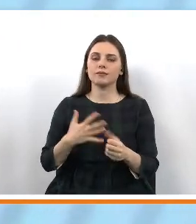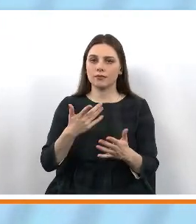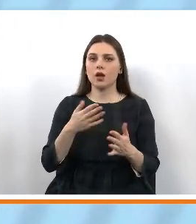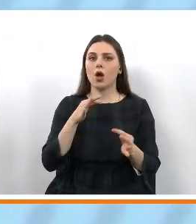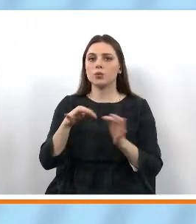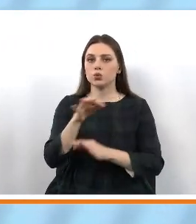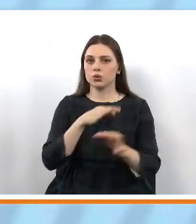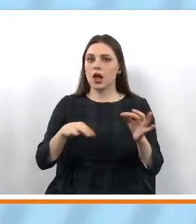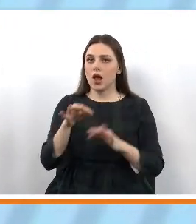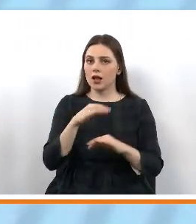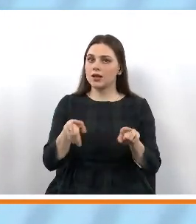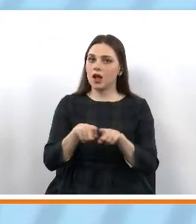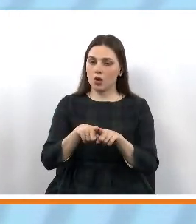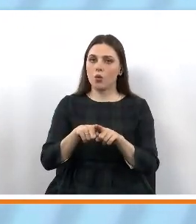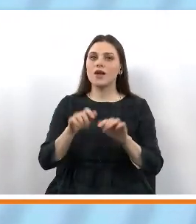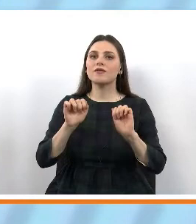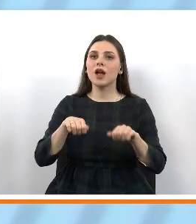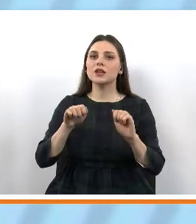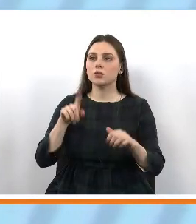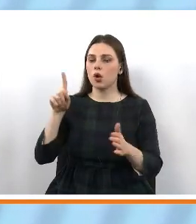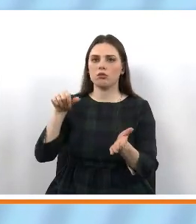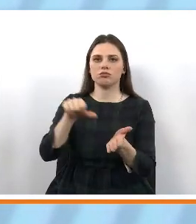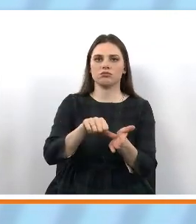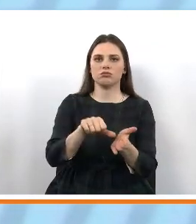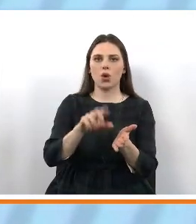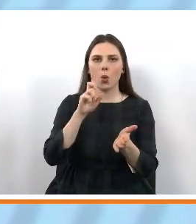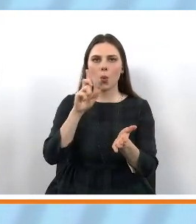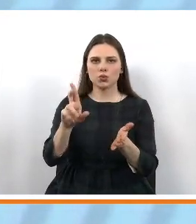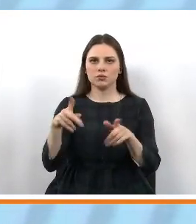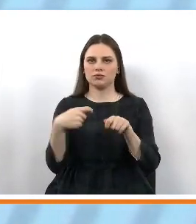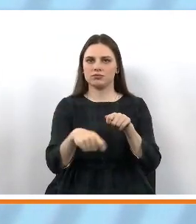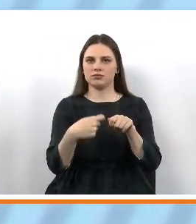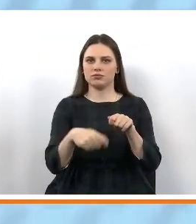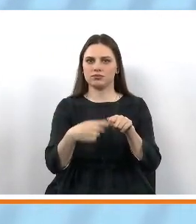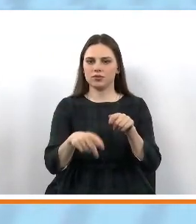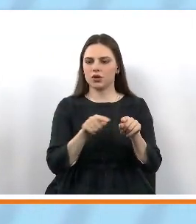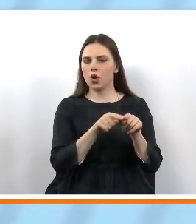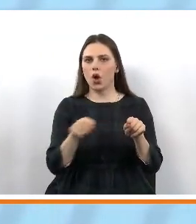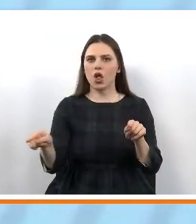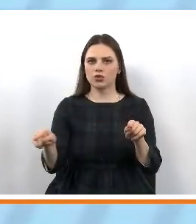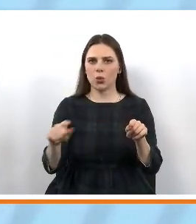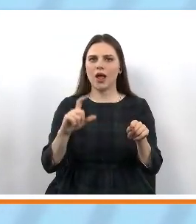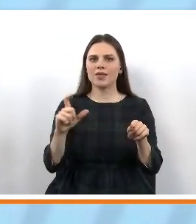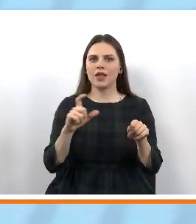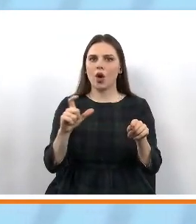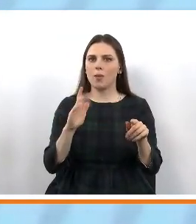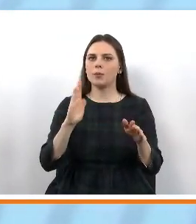возможно ли участие государства как жертвователя в долгосрочные эндаументы в будущем? Вот мне бы очень хотелось этот момент.